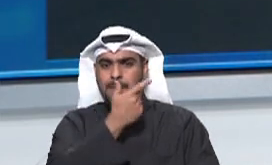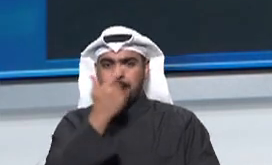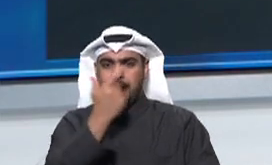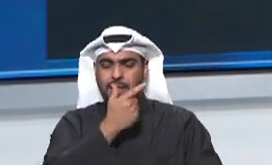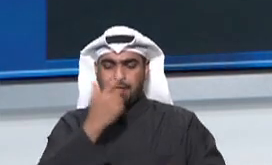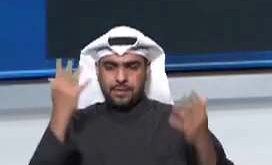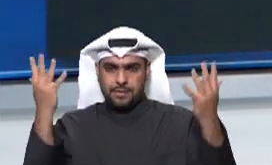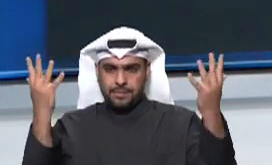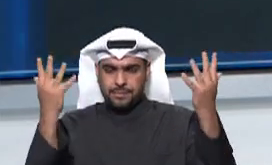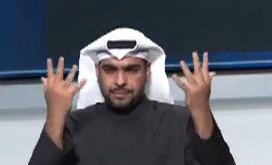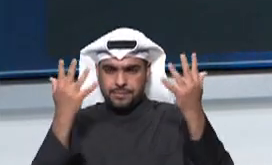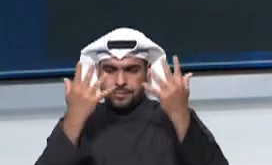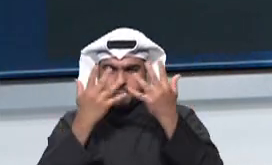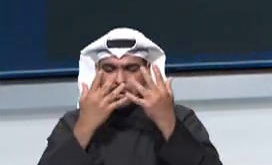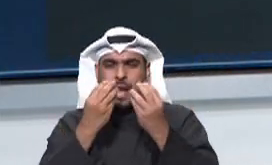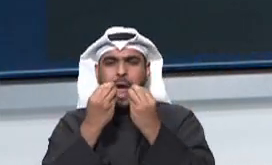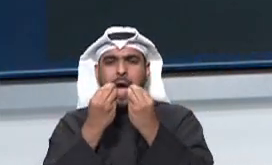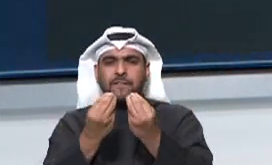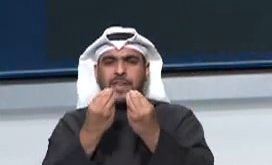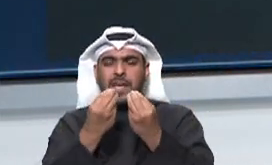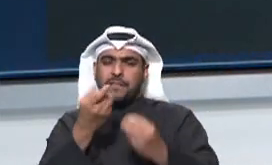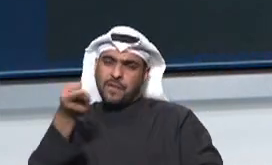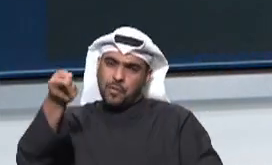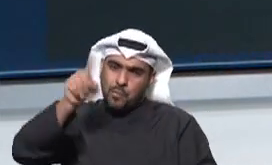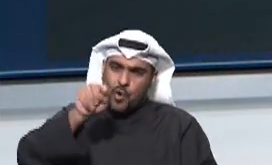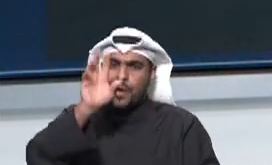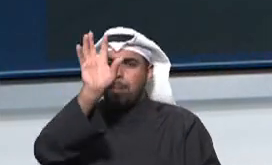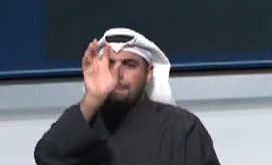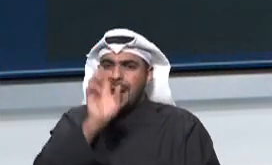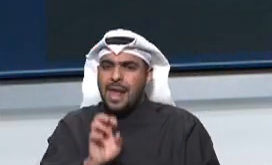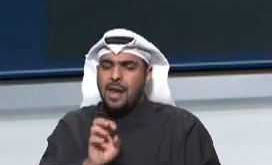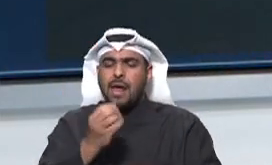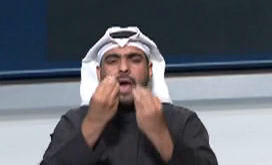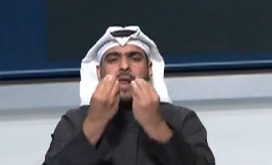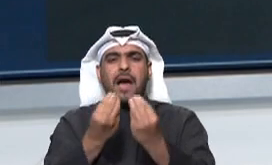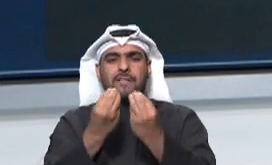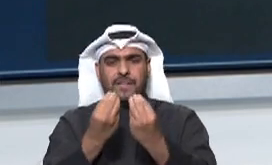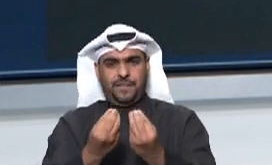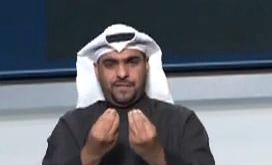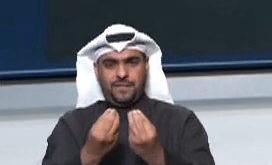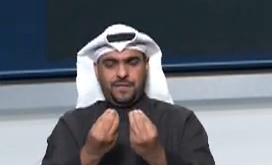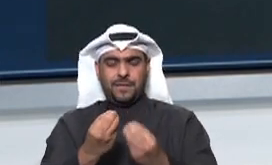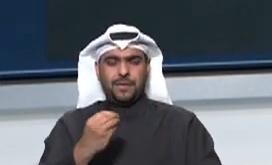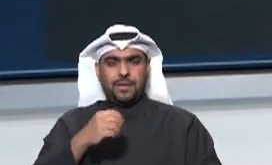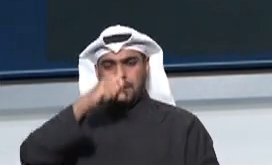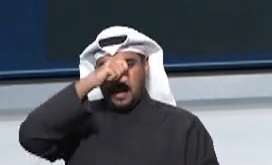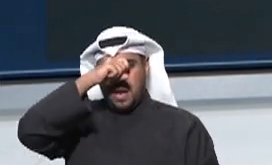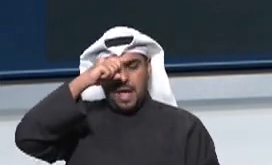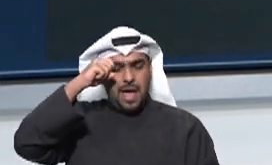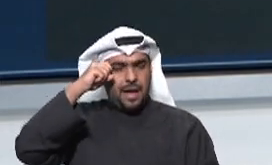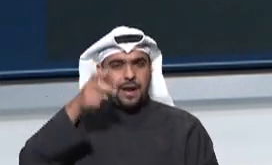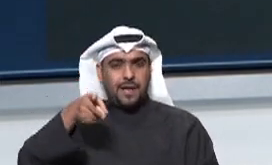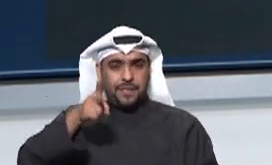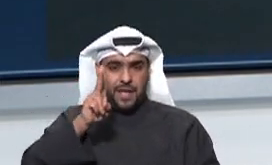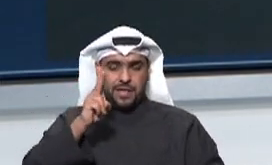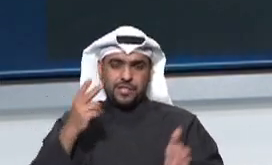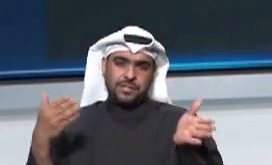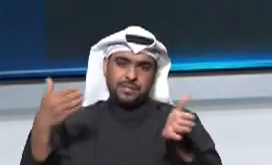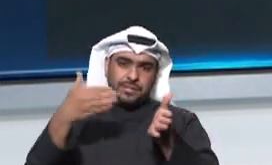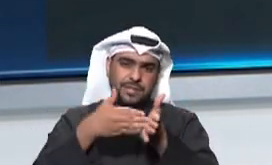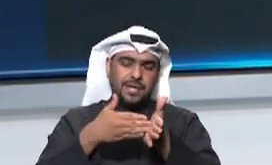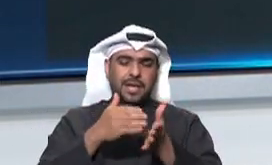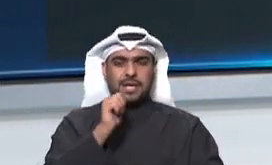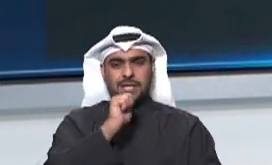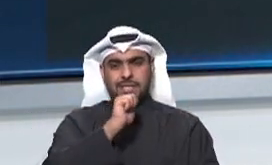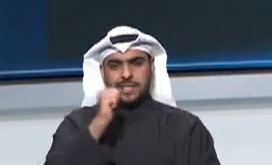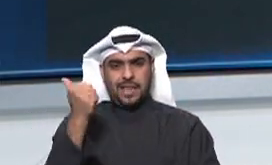الخفيف أيضا راح تكون موجودة ويانا مساء يوم الغد، مع درجات حرارة تتراوح ما بين 12 إلى 15 درجة مئوية وتصل إلى 16 درجة